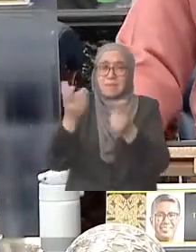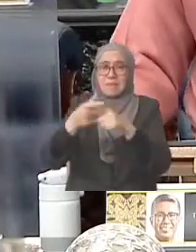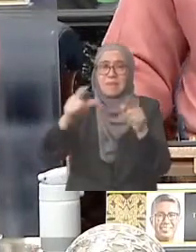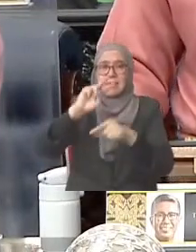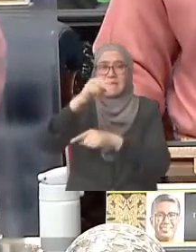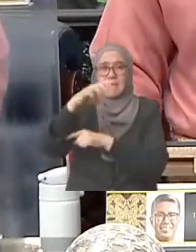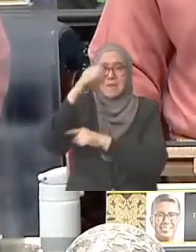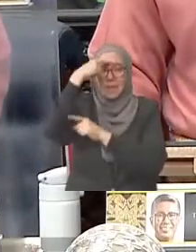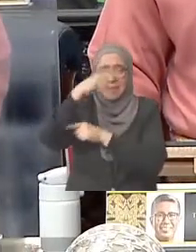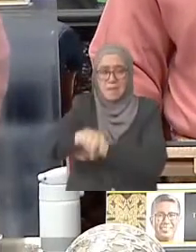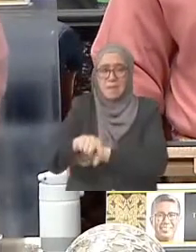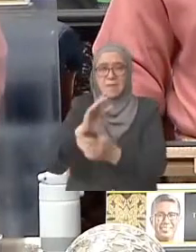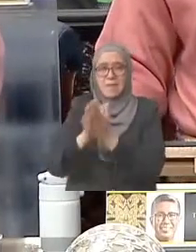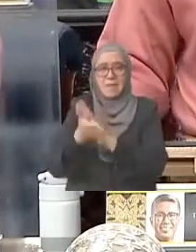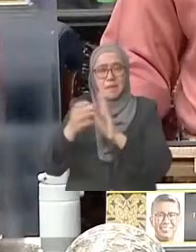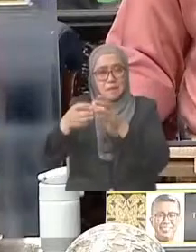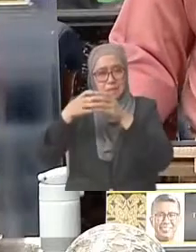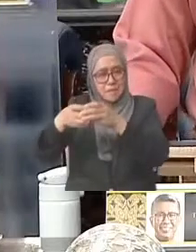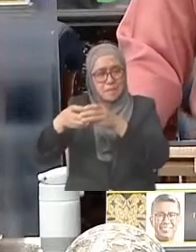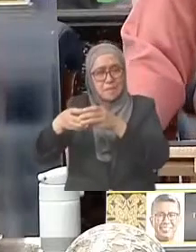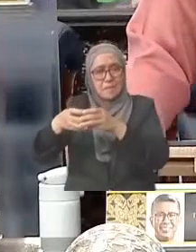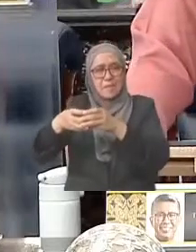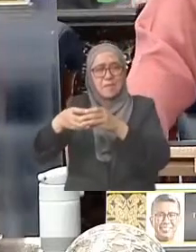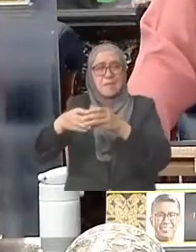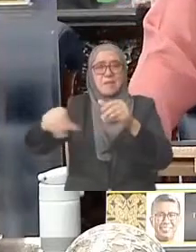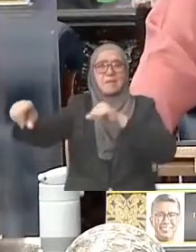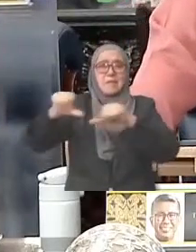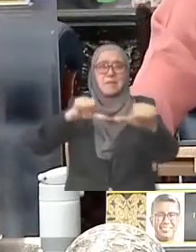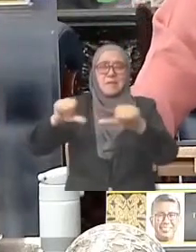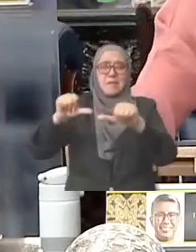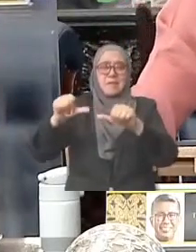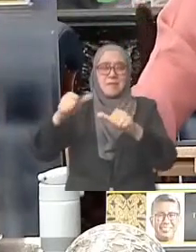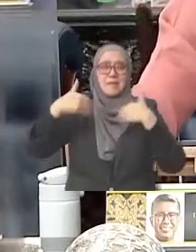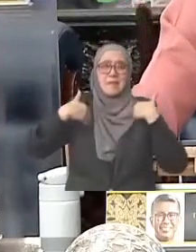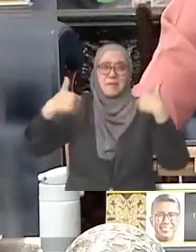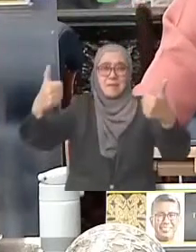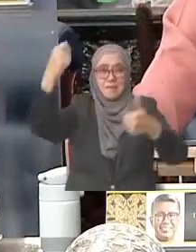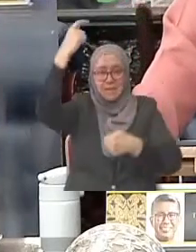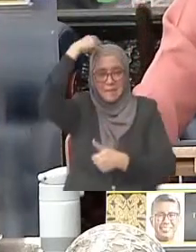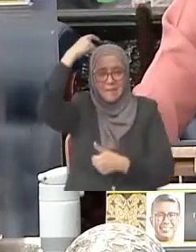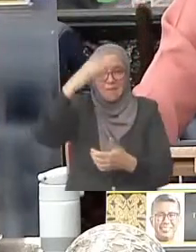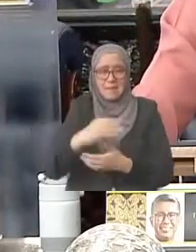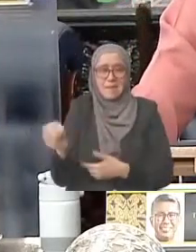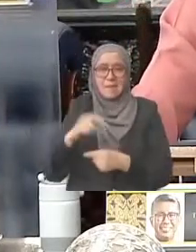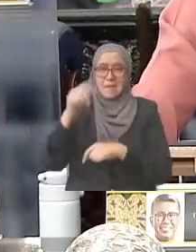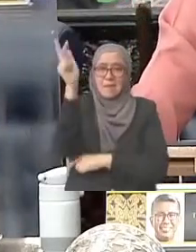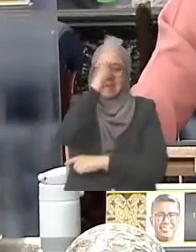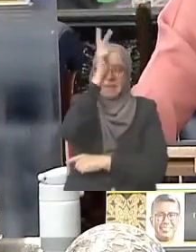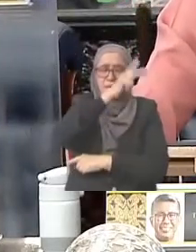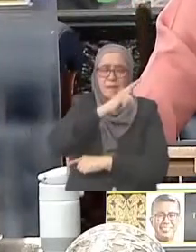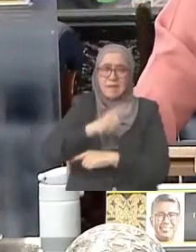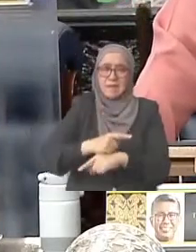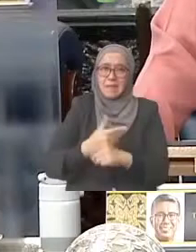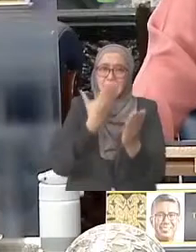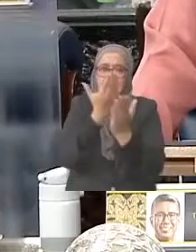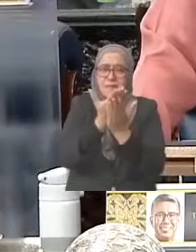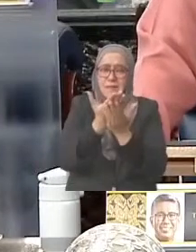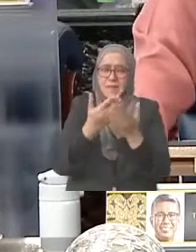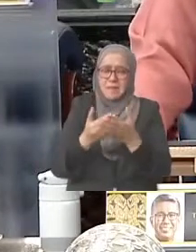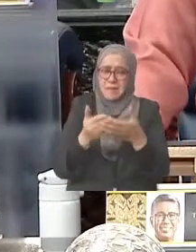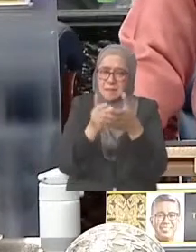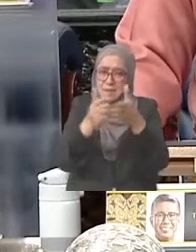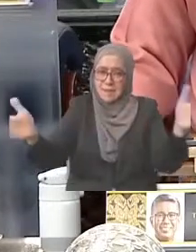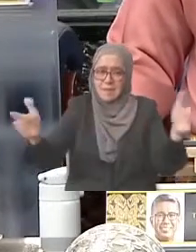program kesehatan mental selanjutnya kerajaan juga bercadang untuk meluaskan spoke pelepasan Cukai pendapatan individu